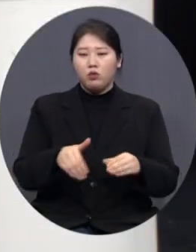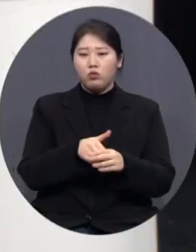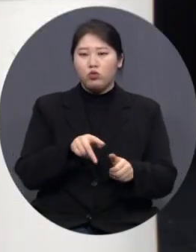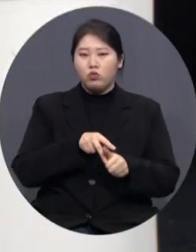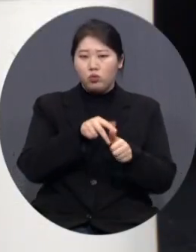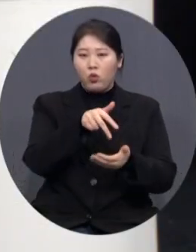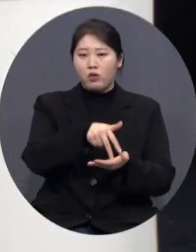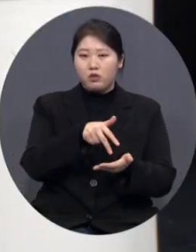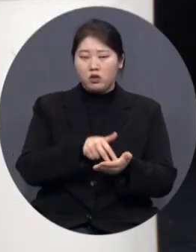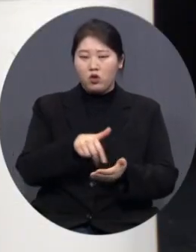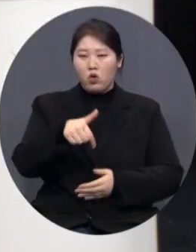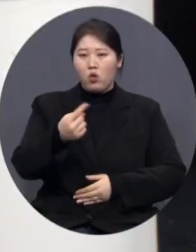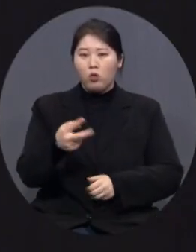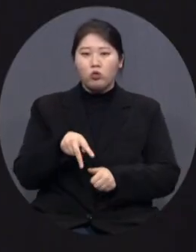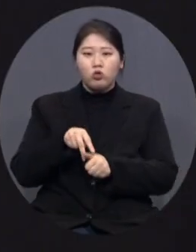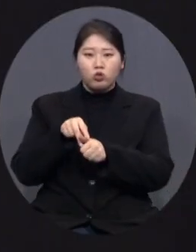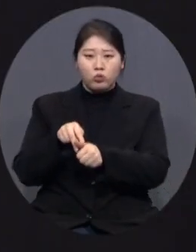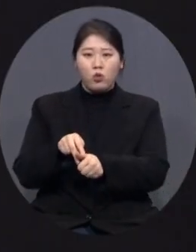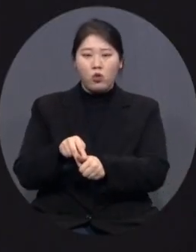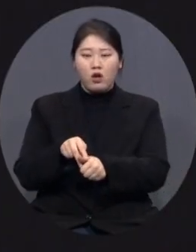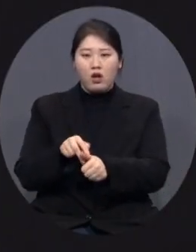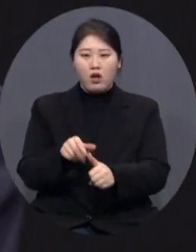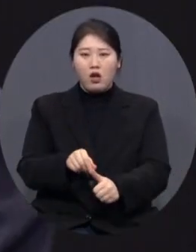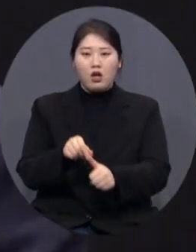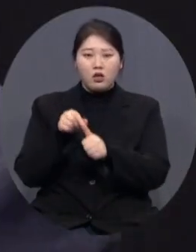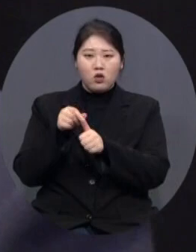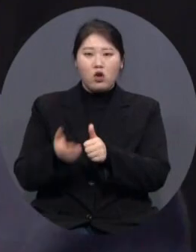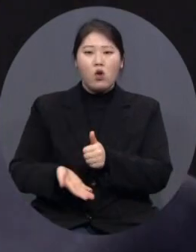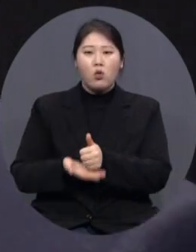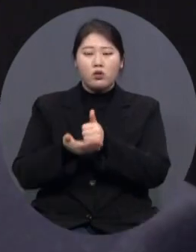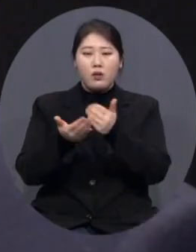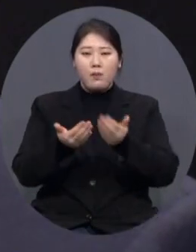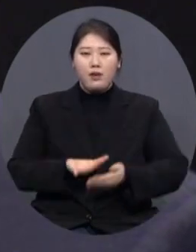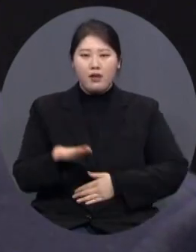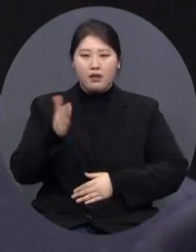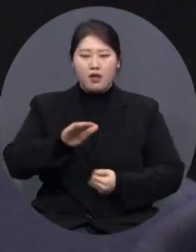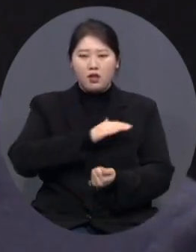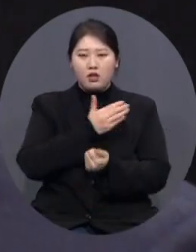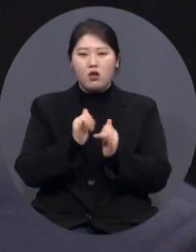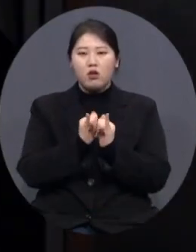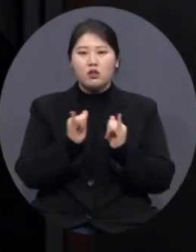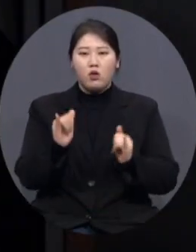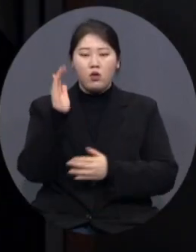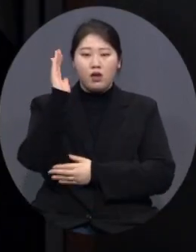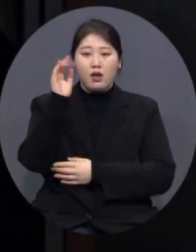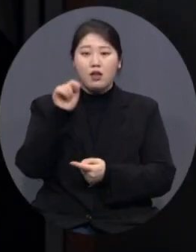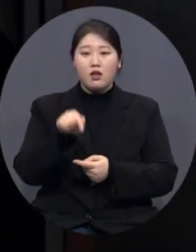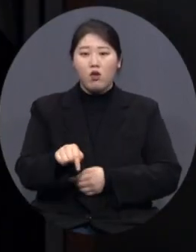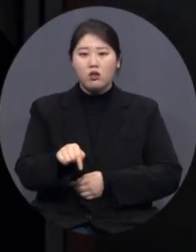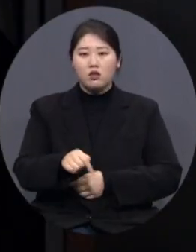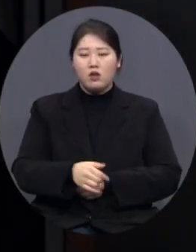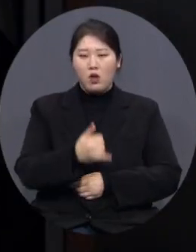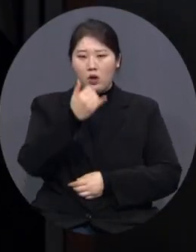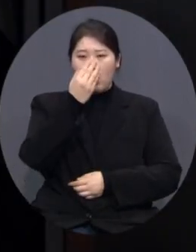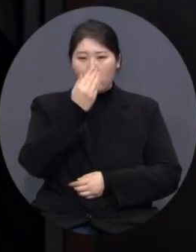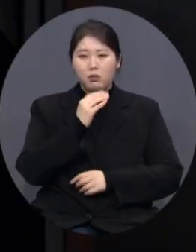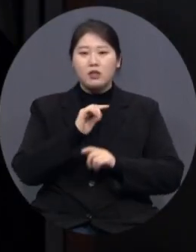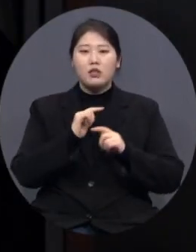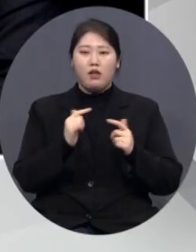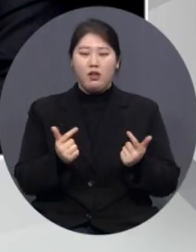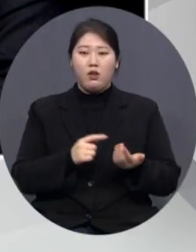봅니다 철 후보가 전략공천을 받아놓고선 능력자라고 말한 것은 겸손하지 않다고